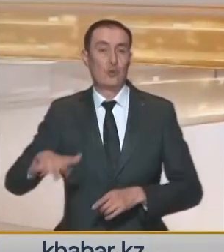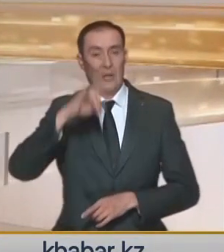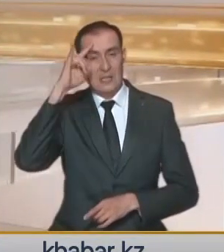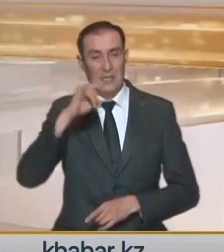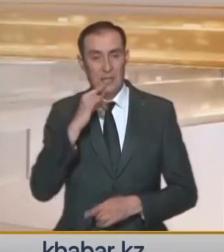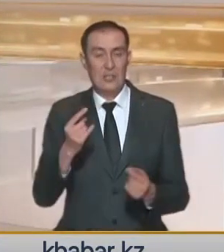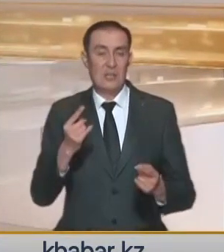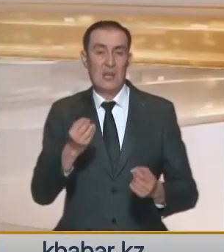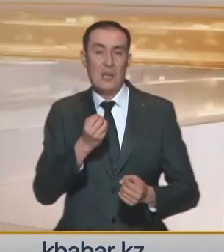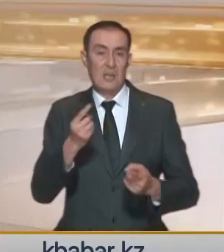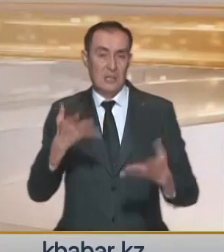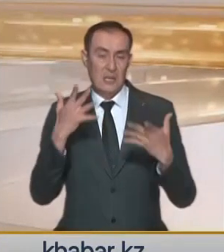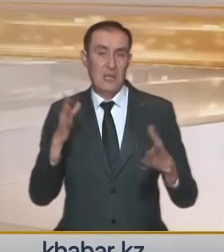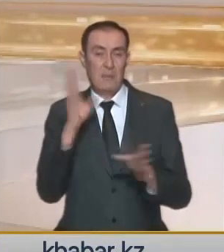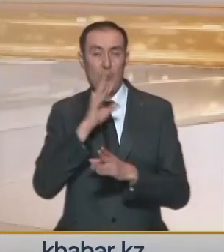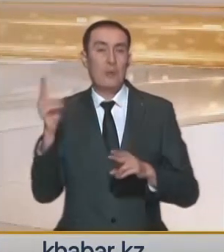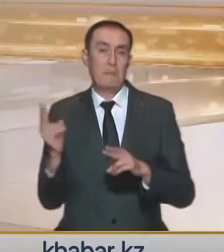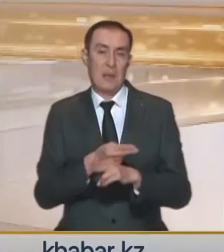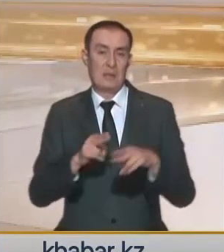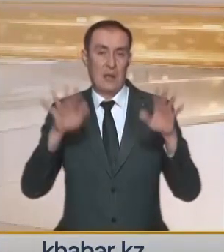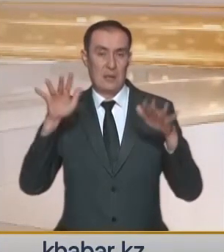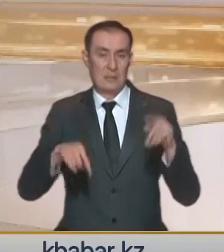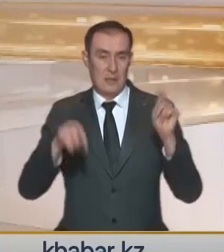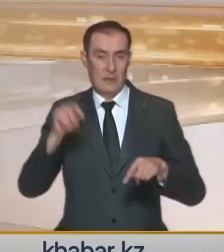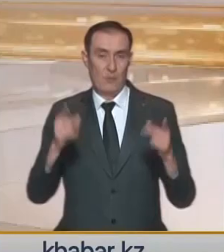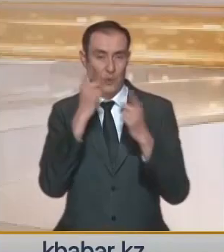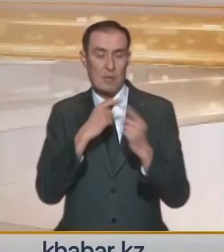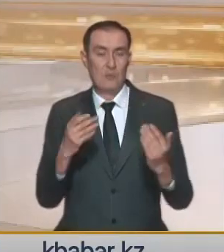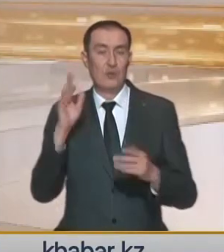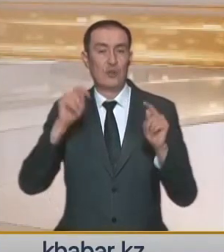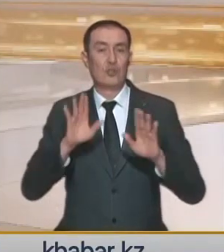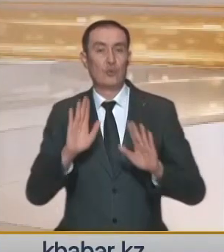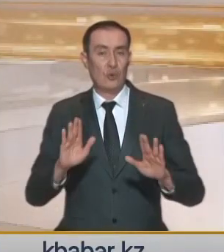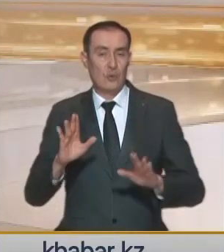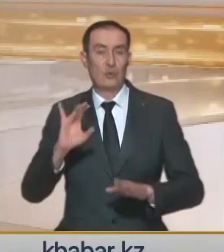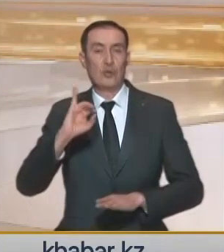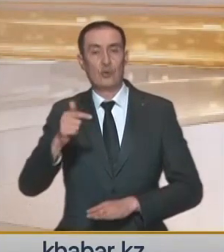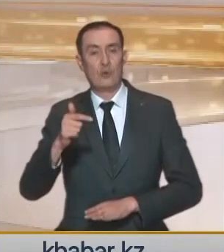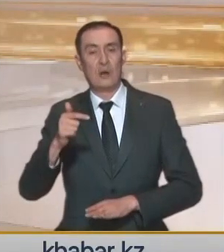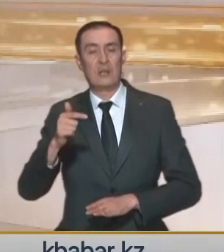территории нашей страны ясную погоду без осадков. По данным Казгидромета, дожди пройдут только на